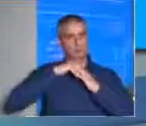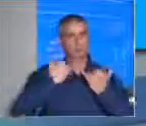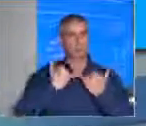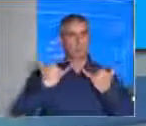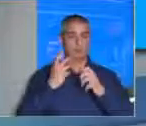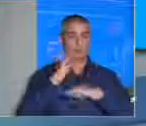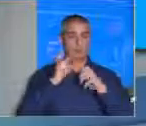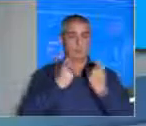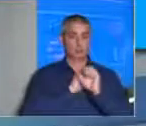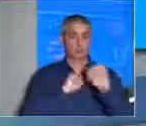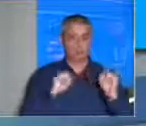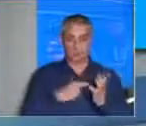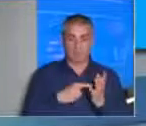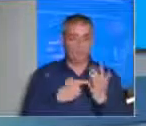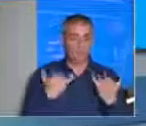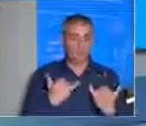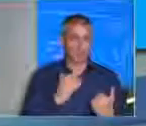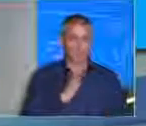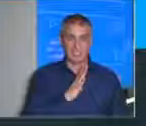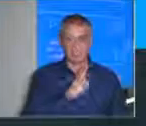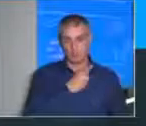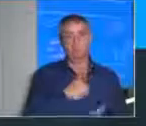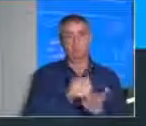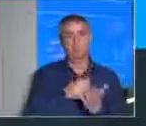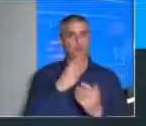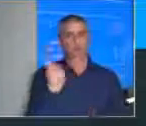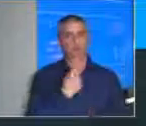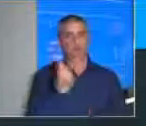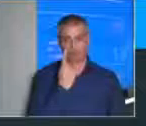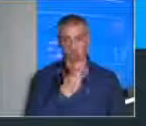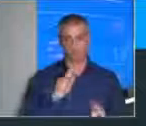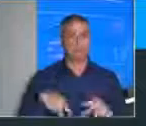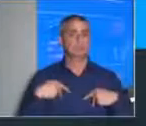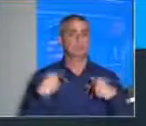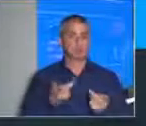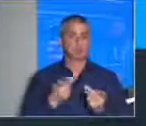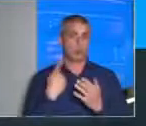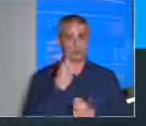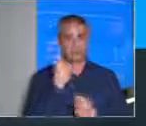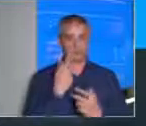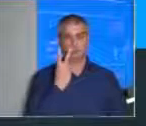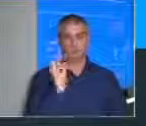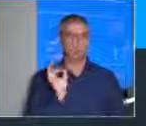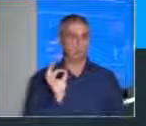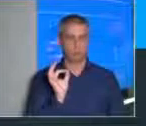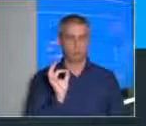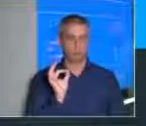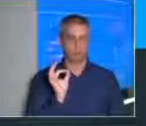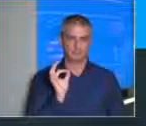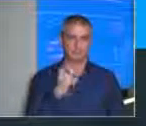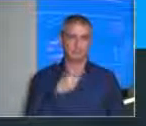נשק גרעיני, ועל כן עכשיו האיומים שהם ימשיכו להשאיר אורניום, יחזרו להשאיר אורניום ב-20%